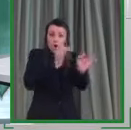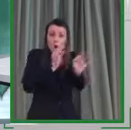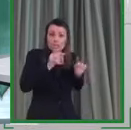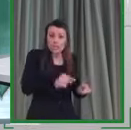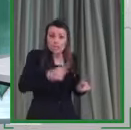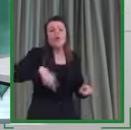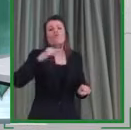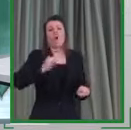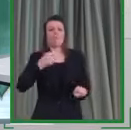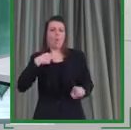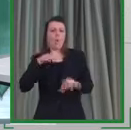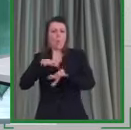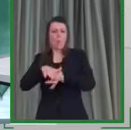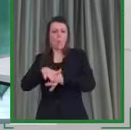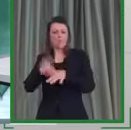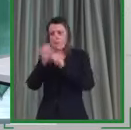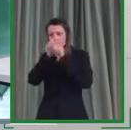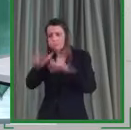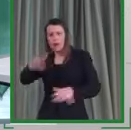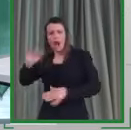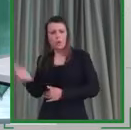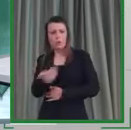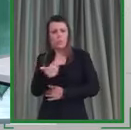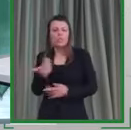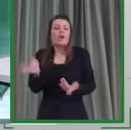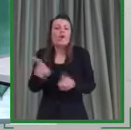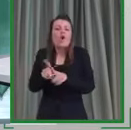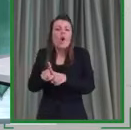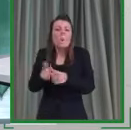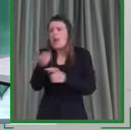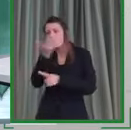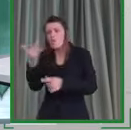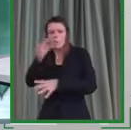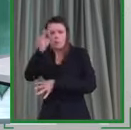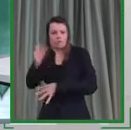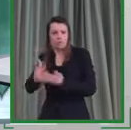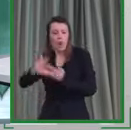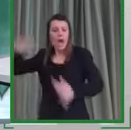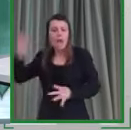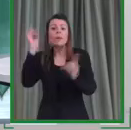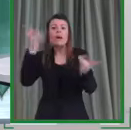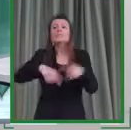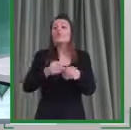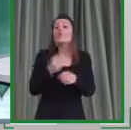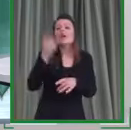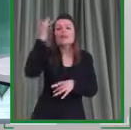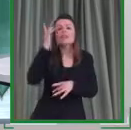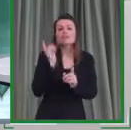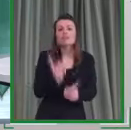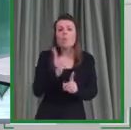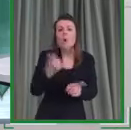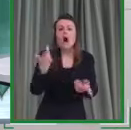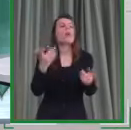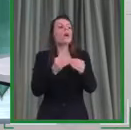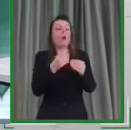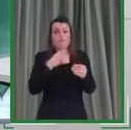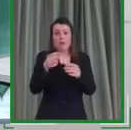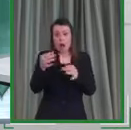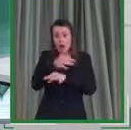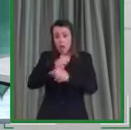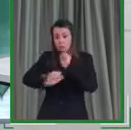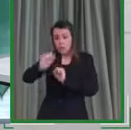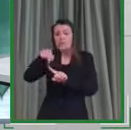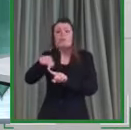fotografiamo la presenza del virus degli anticorpi ma contemporaneità e magari c'è il virus e quindi non bisogna muoversi perché si